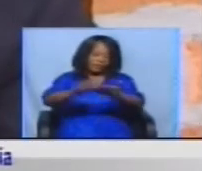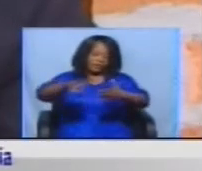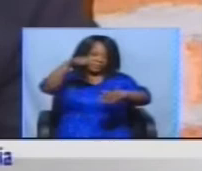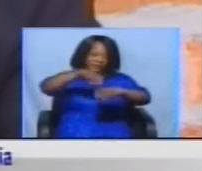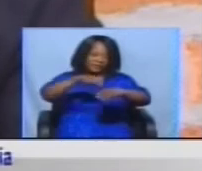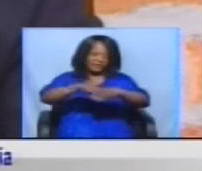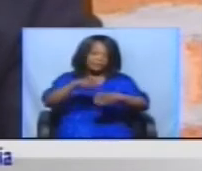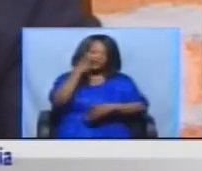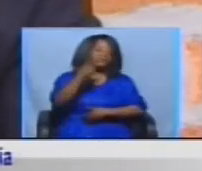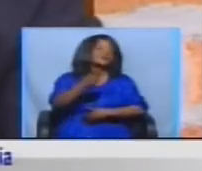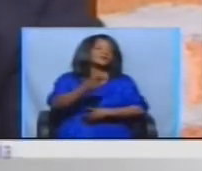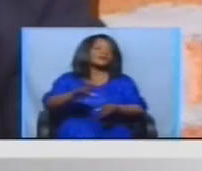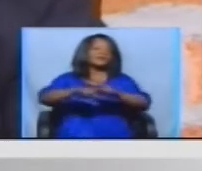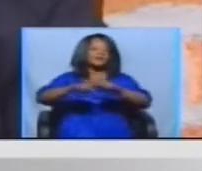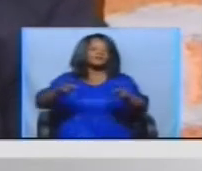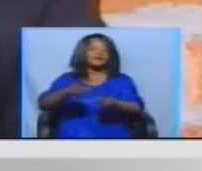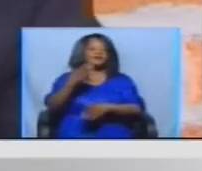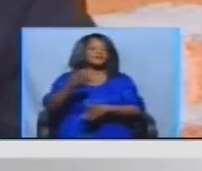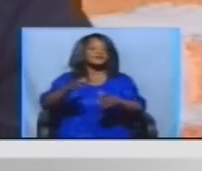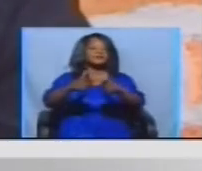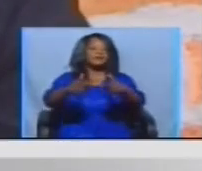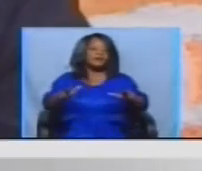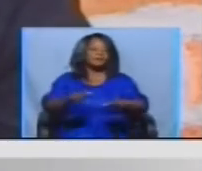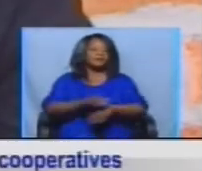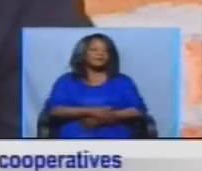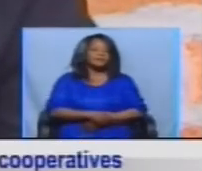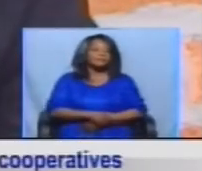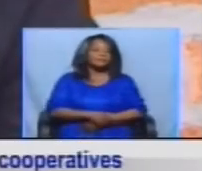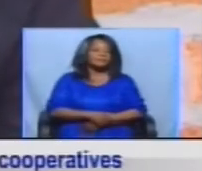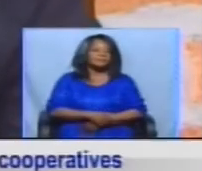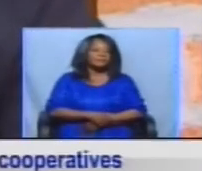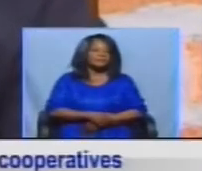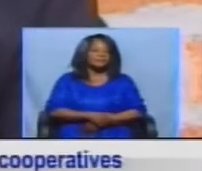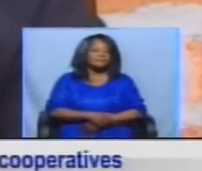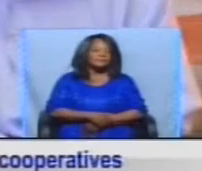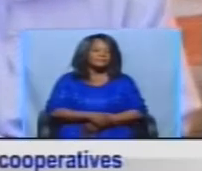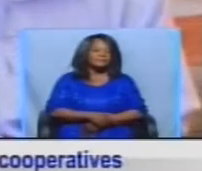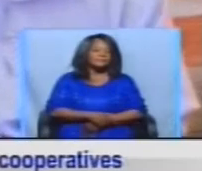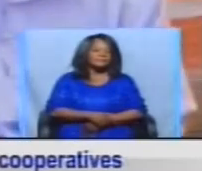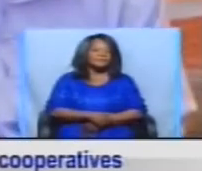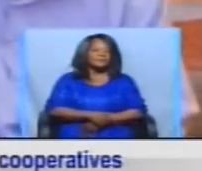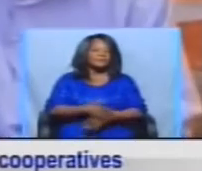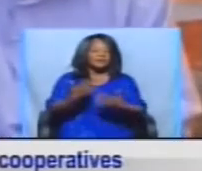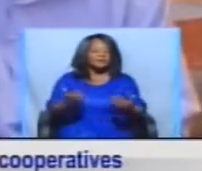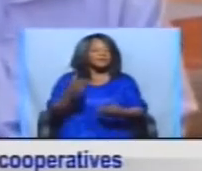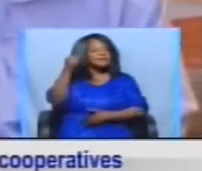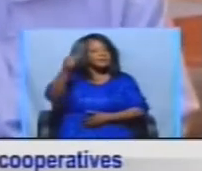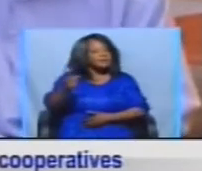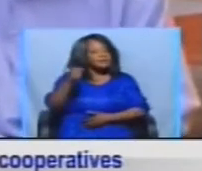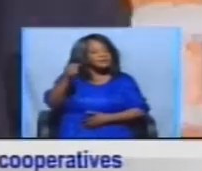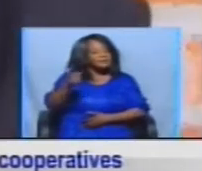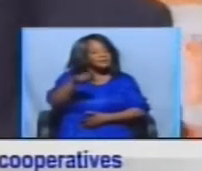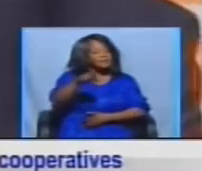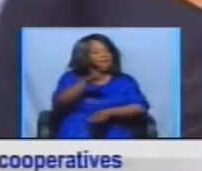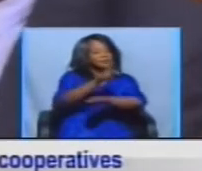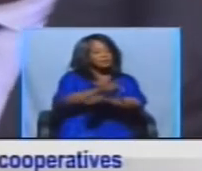project chimbi kanavesa kuli FTJ University ino project chimbi kanavesa ni project